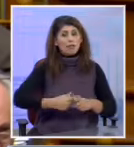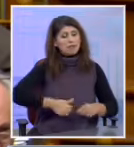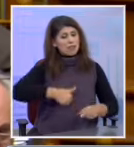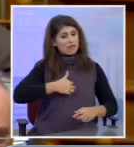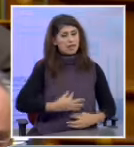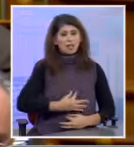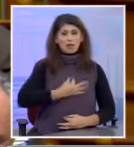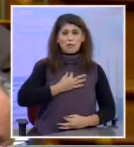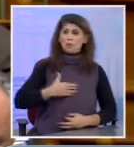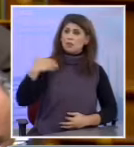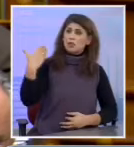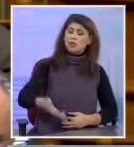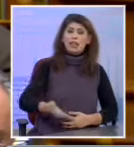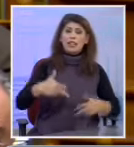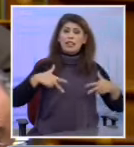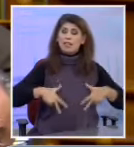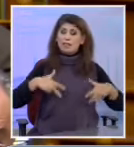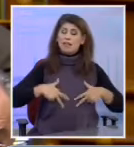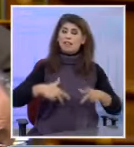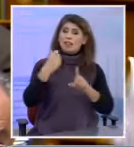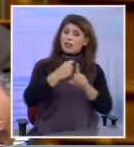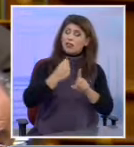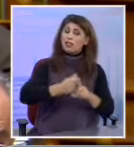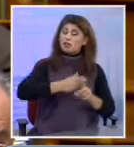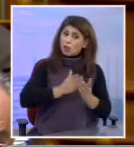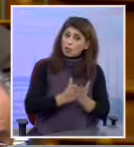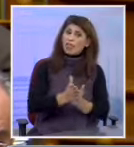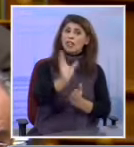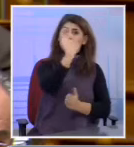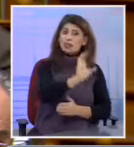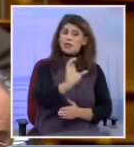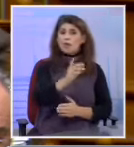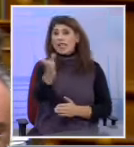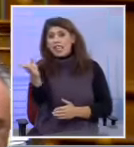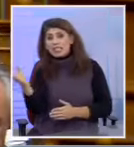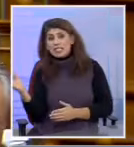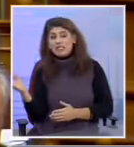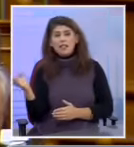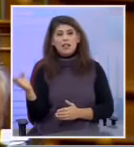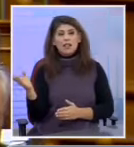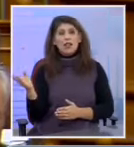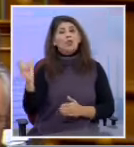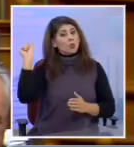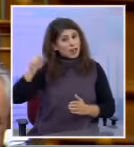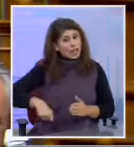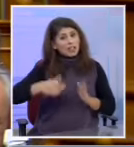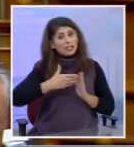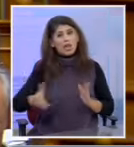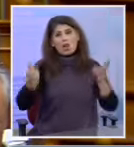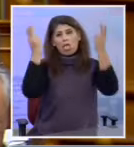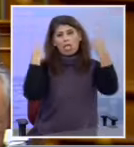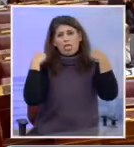και αξιοπρέπεια και μια κυβέρνηση να διεκδικήσει το δίκαιο της στην Ευρώπη, ή εσείς του ναι σε όλα και της